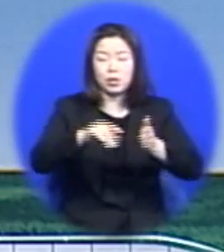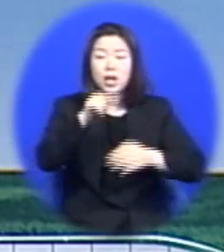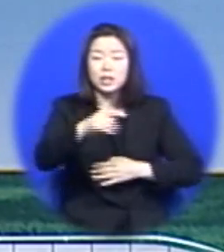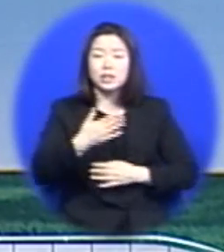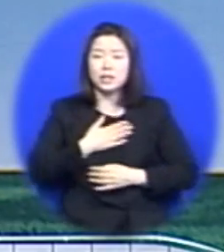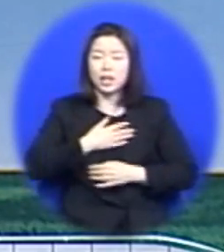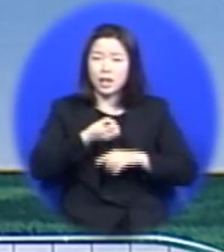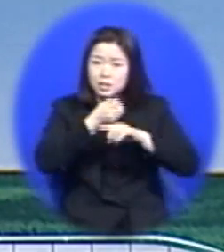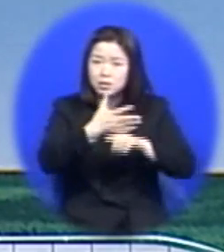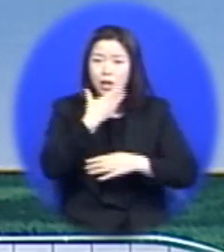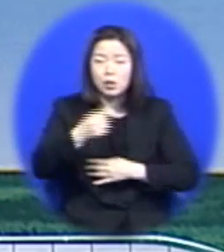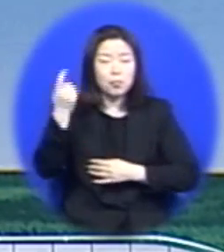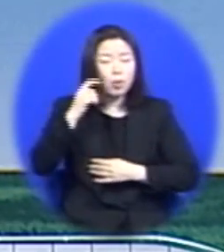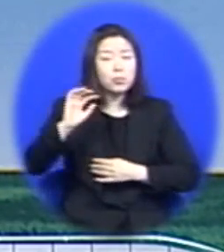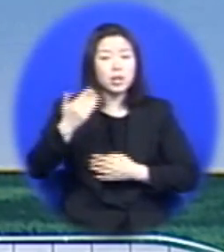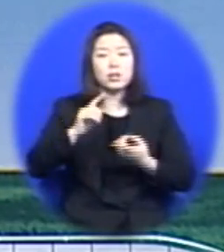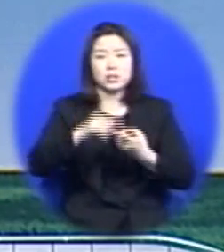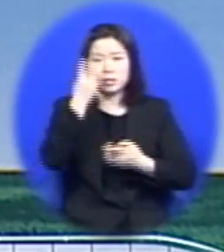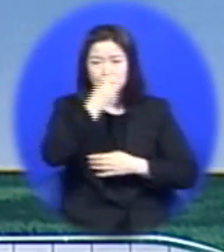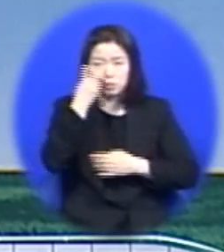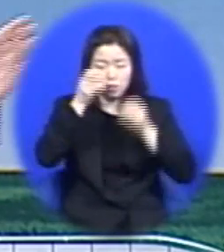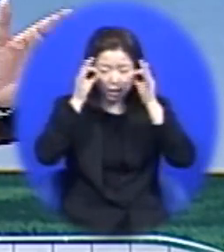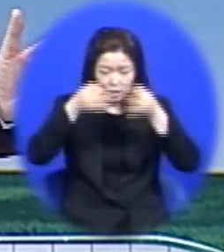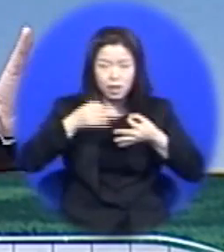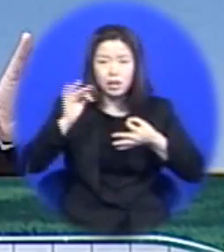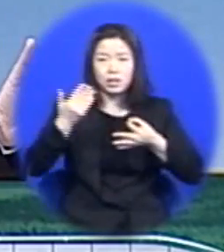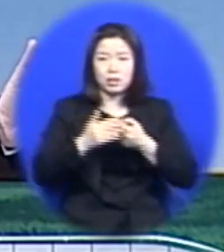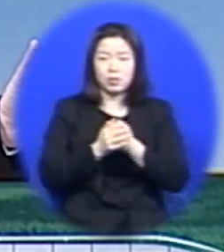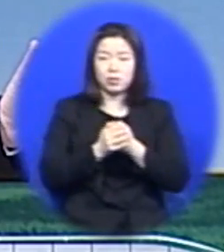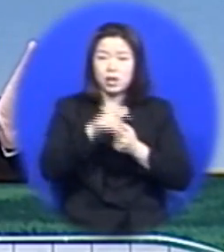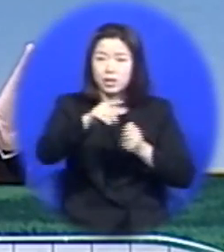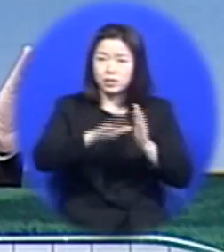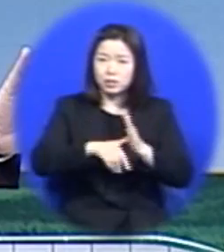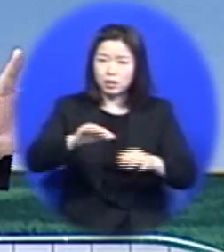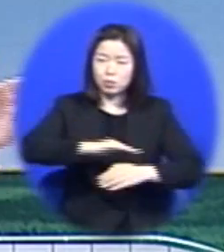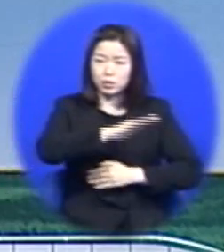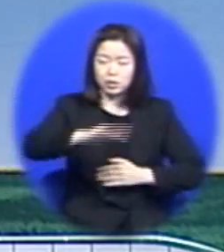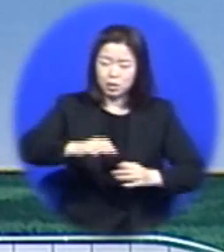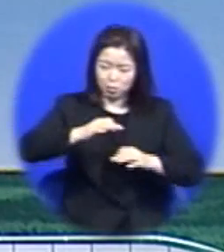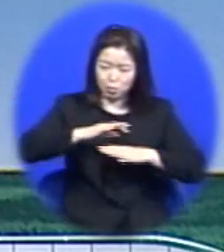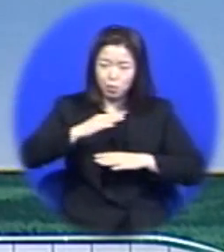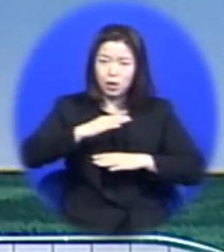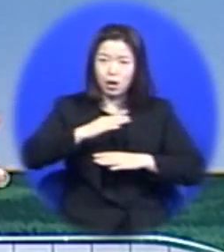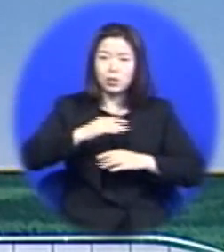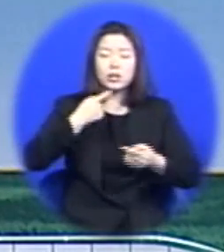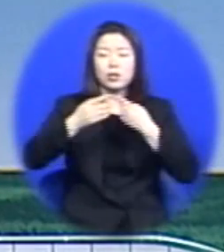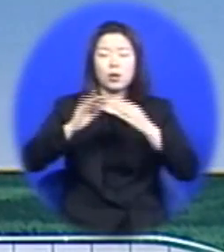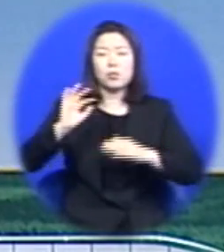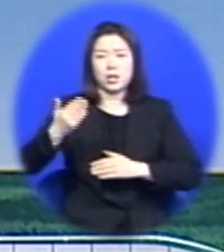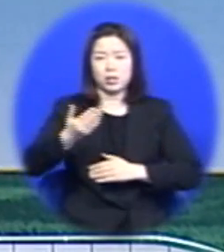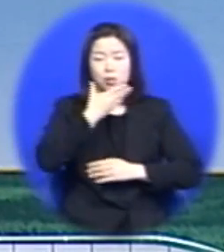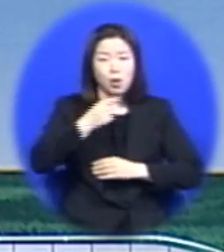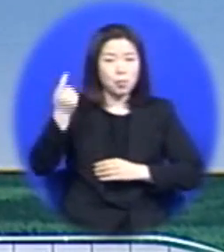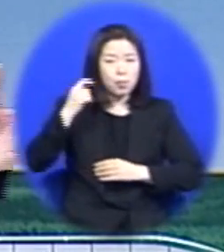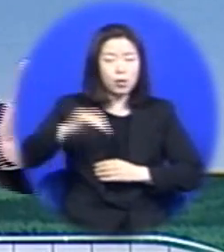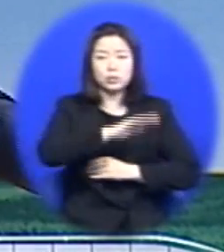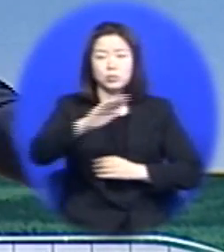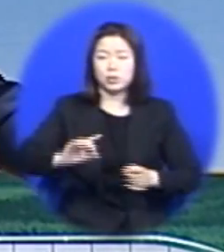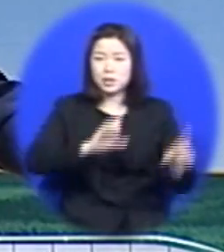복음이 되었는지 그때 우리는 놀라운 경험을 하게 돼요. 복음은 우리의 삶을 바꿉니다.